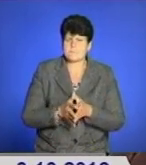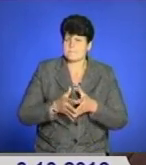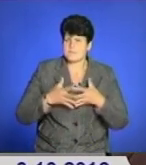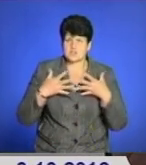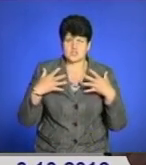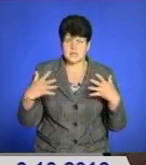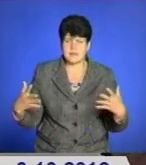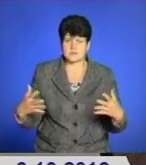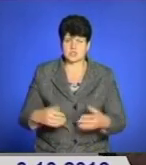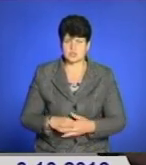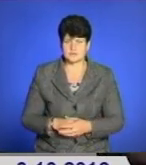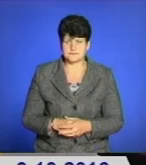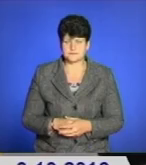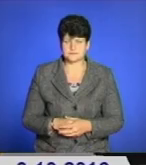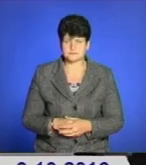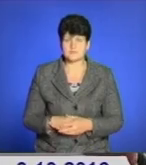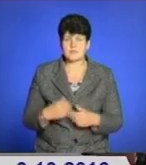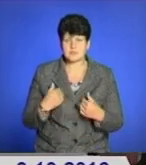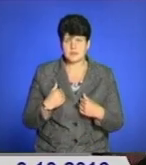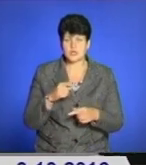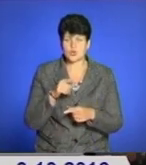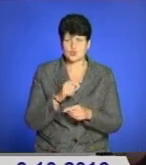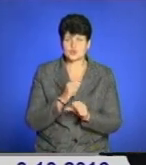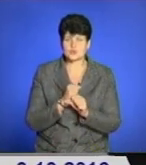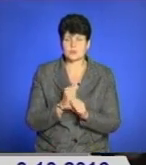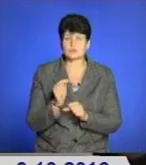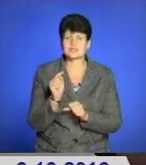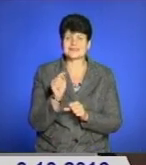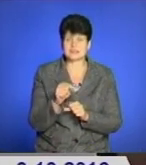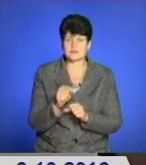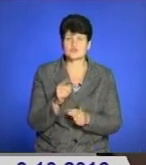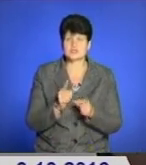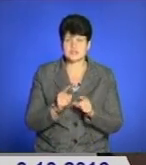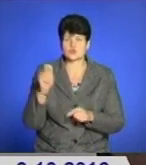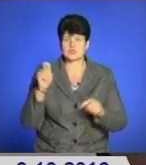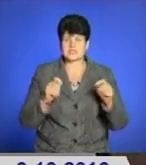масштабніше. І ми його зробимо таким, що дійсно з'їдеться вся Україна на ньому.